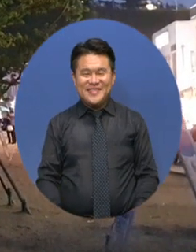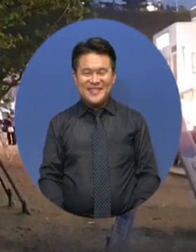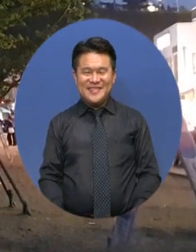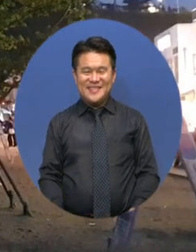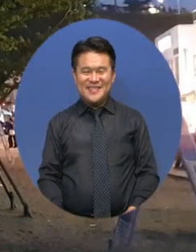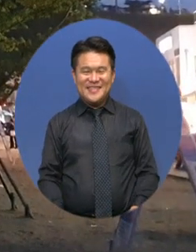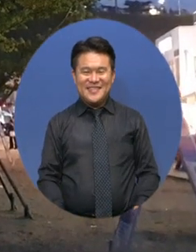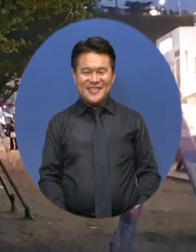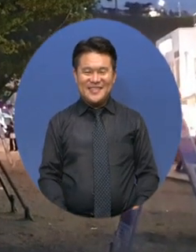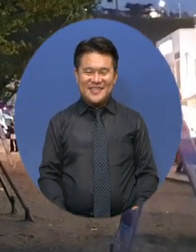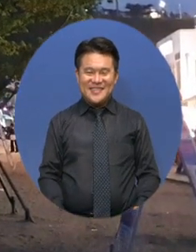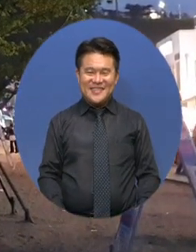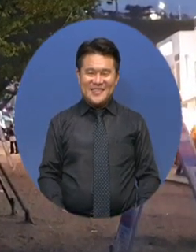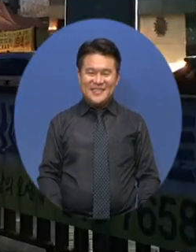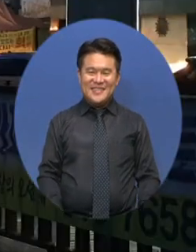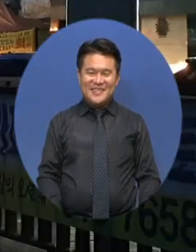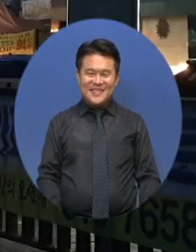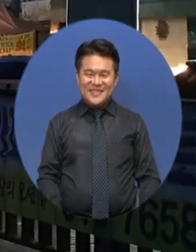날아갈 것 같죠?